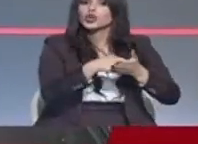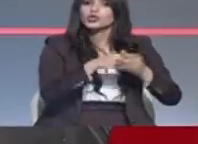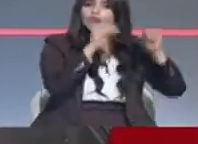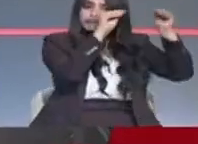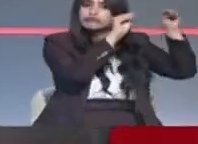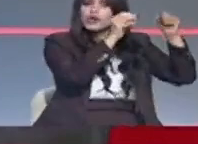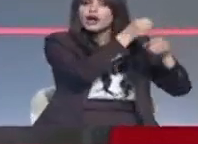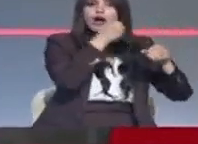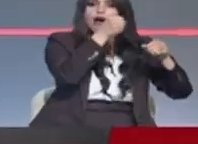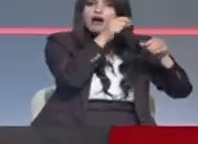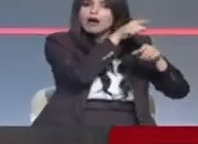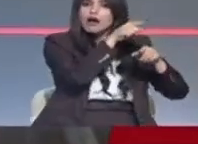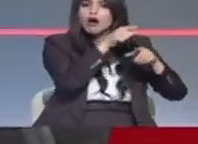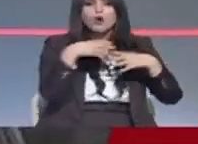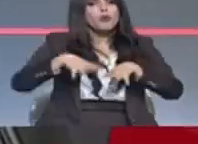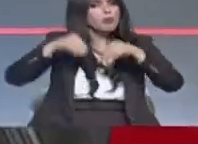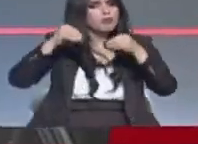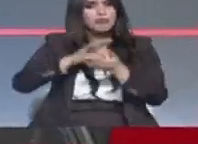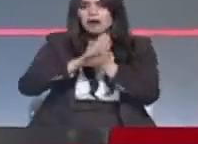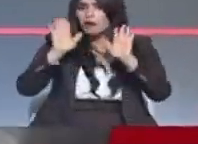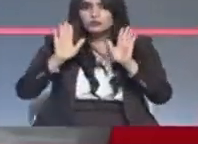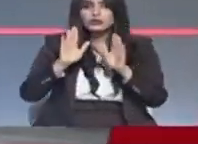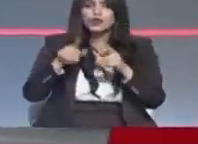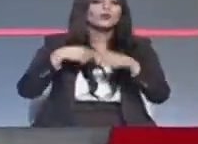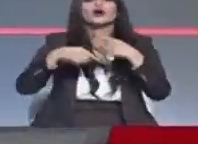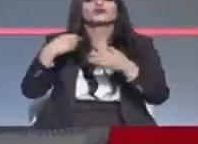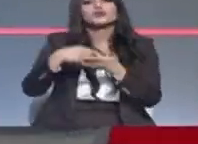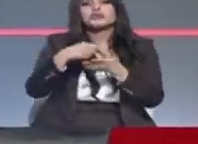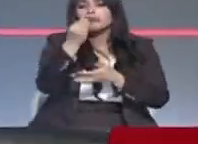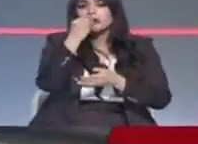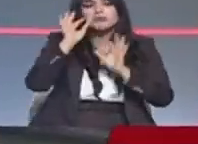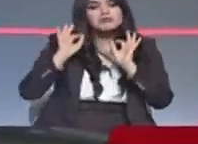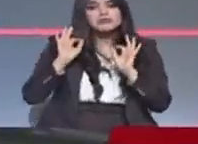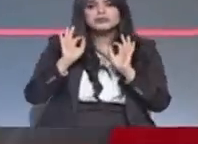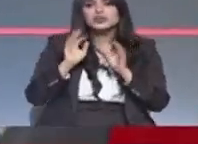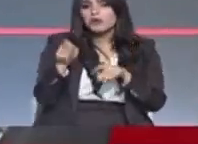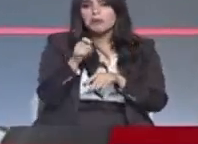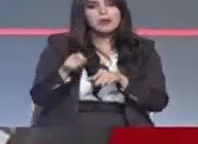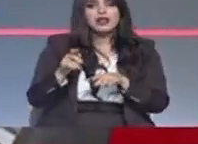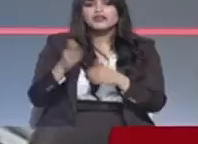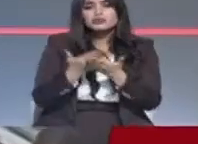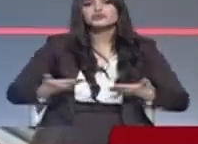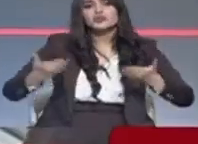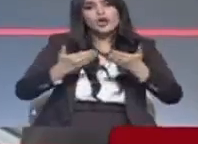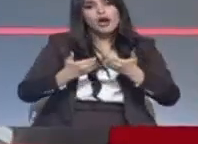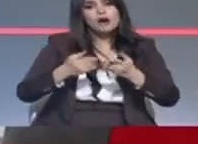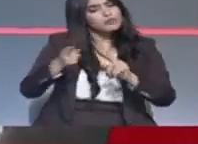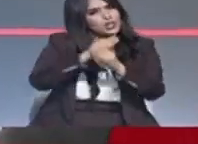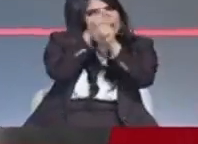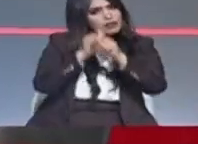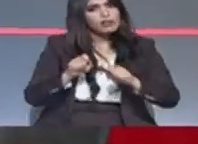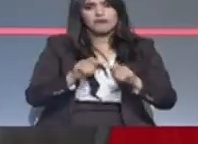في الكونجيلاتور كي وفالي نمشي خبز آخر ونطيبوا اللي كتب من ربي عاد شبيه. فما ظرف يلزم واحد